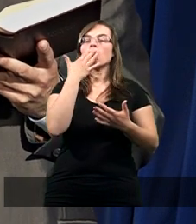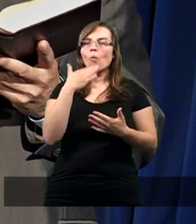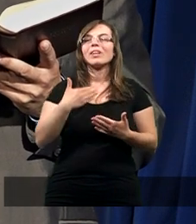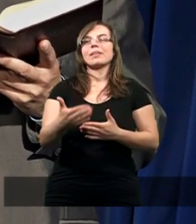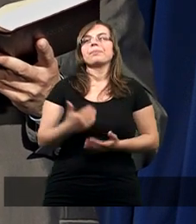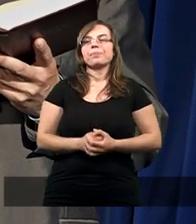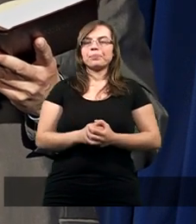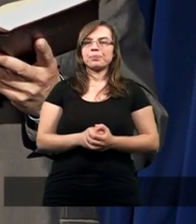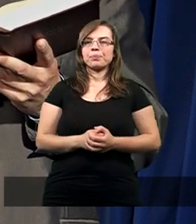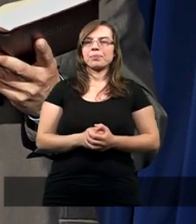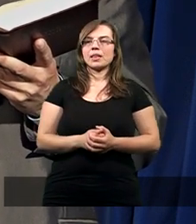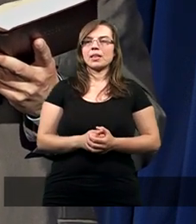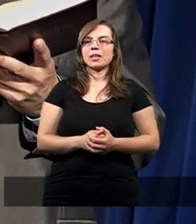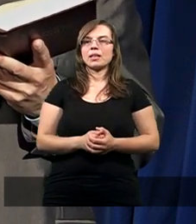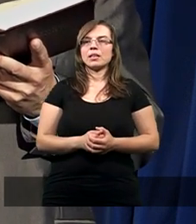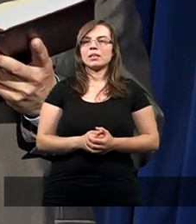mówisz?